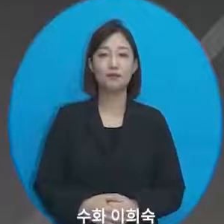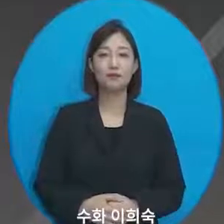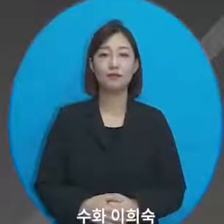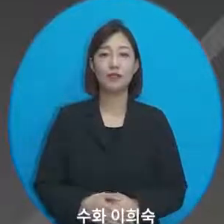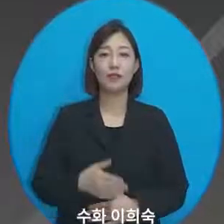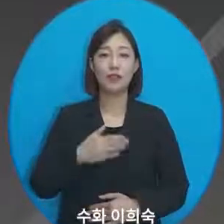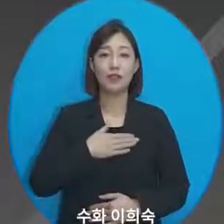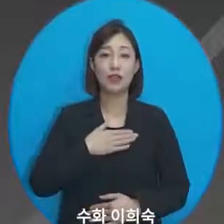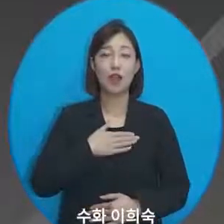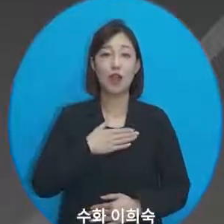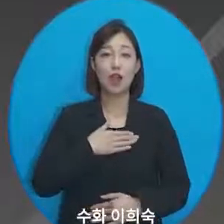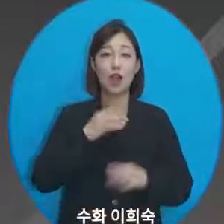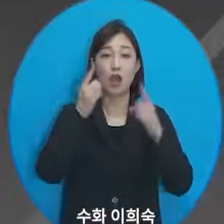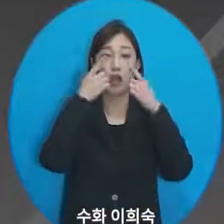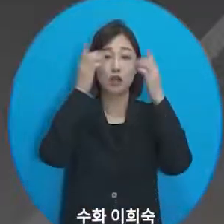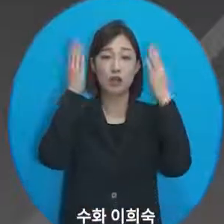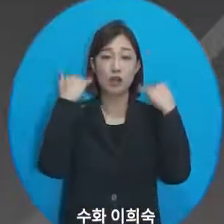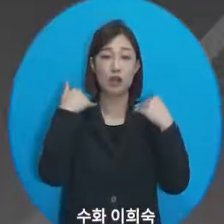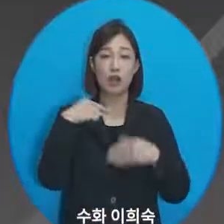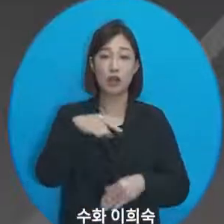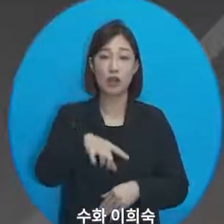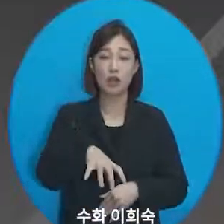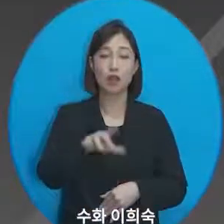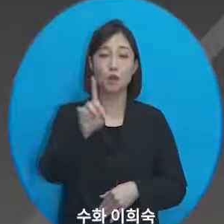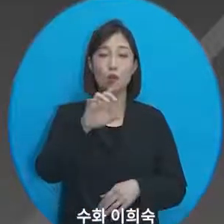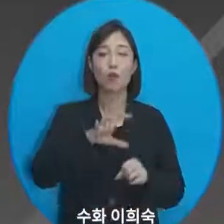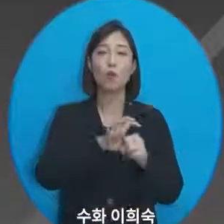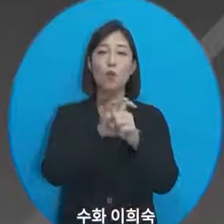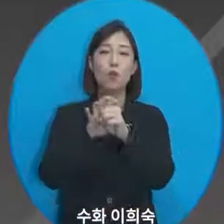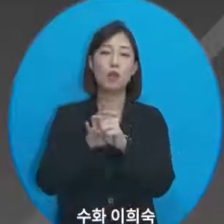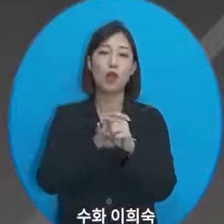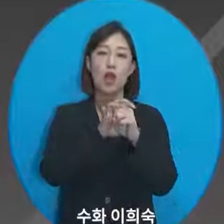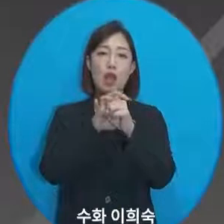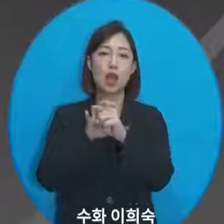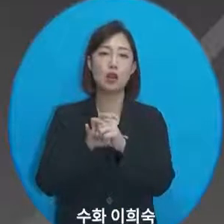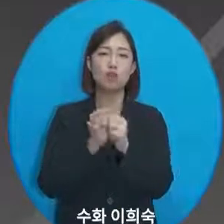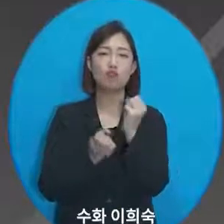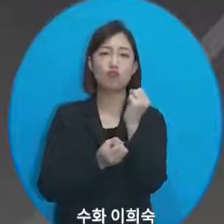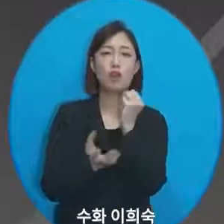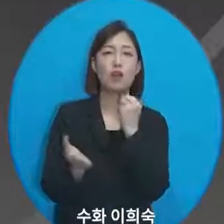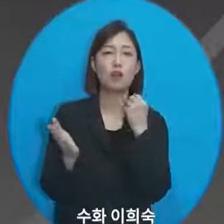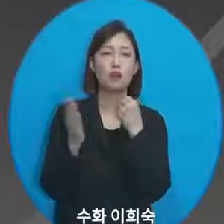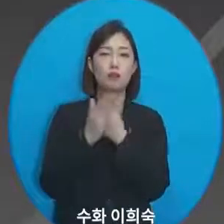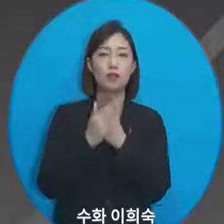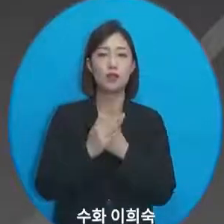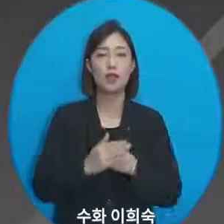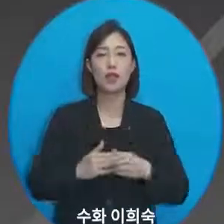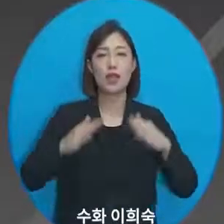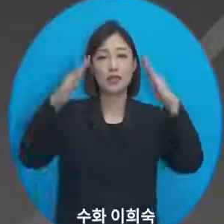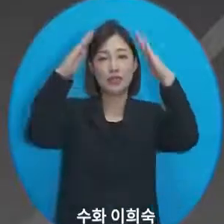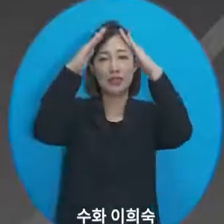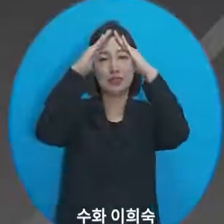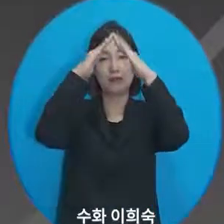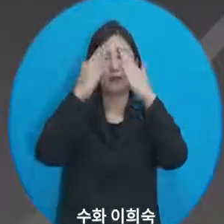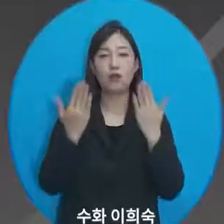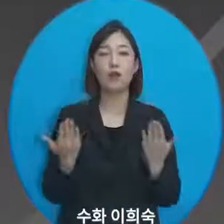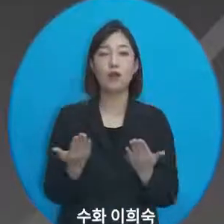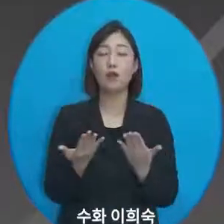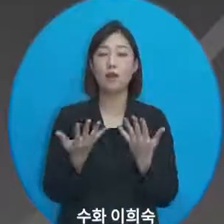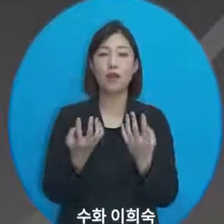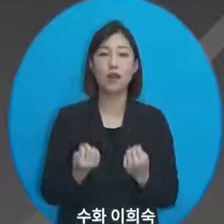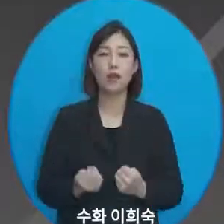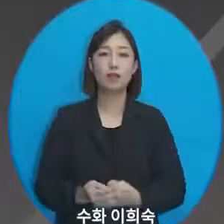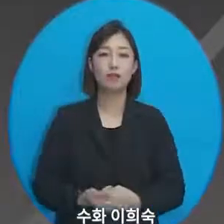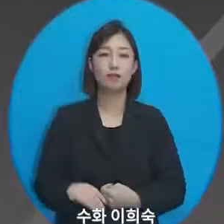저희 대학에서도 이제 코로나19를 위해서 재택근무를 굉장히 강조를 합니다. 하지만 재택근무를 하기